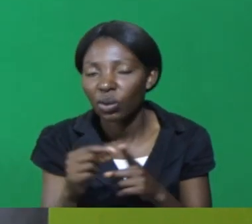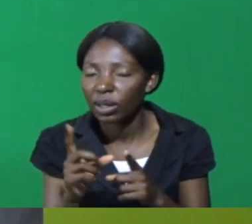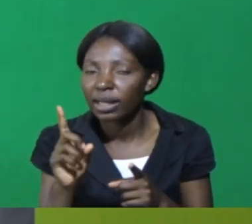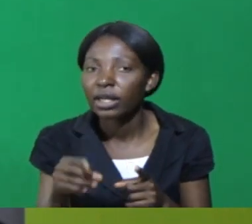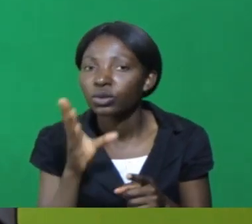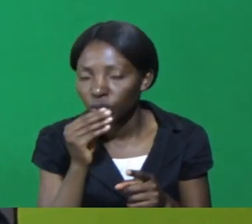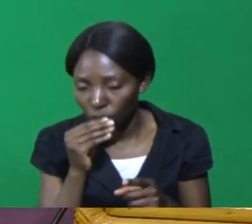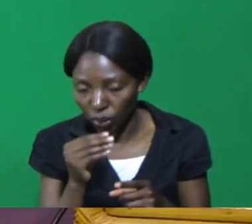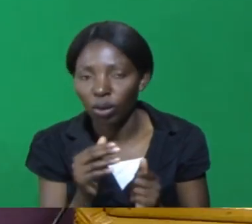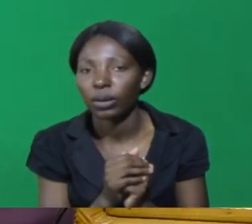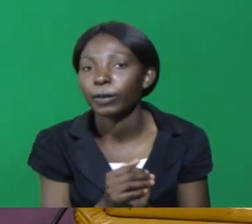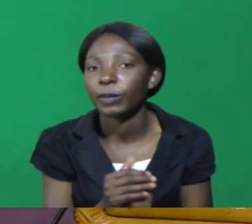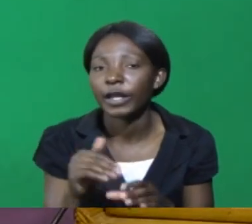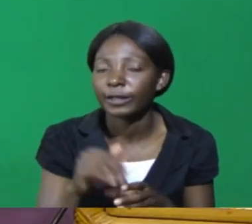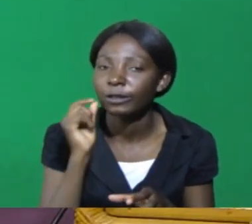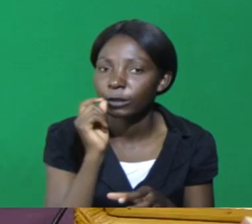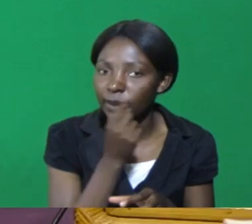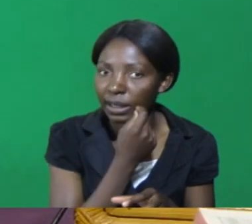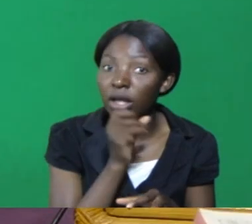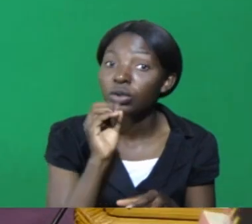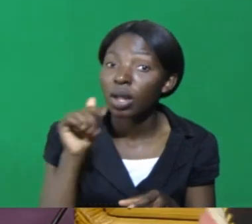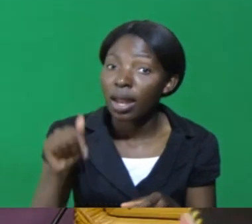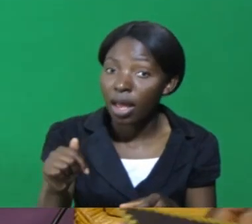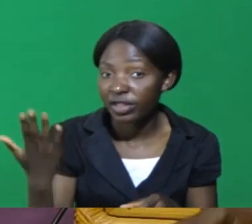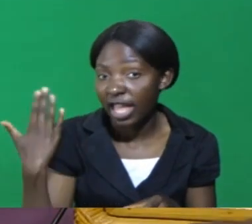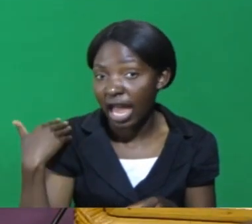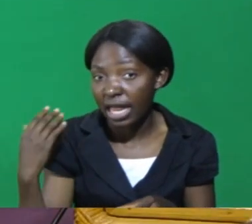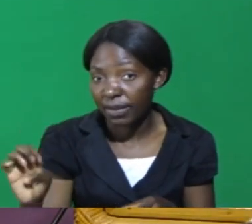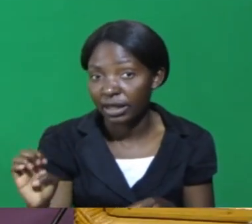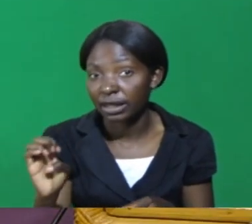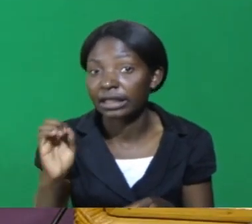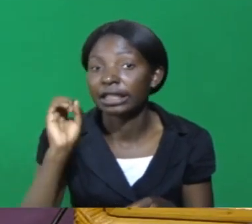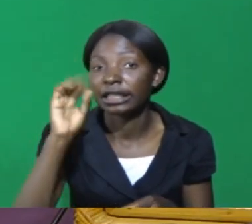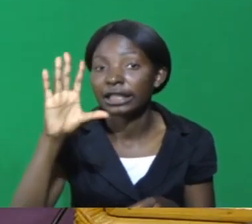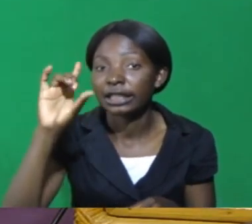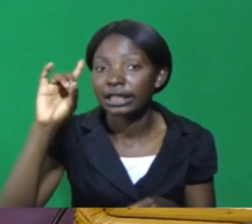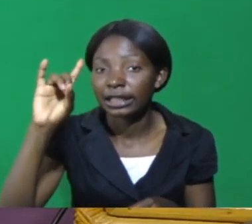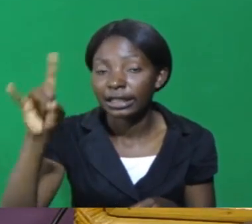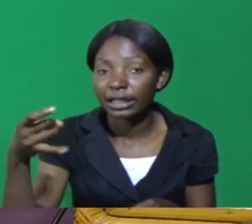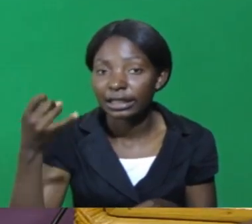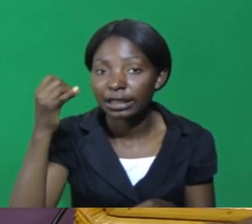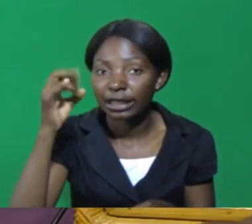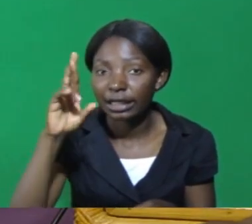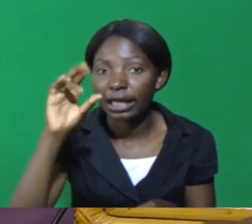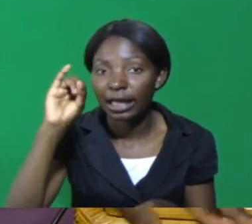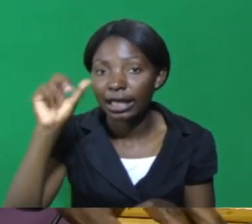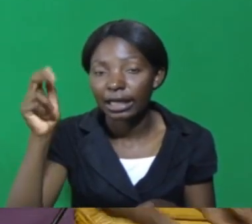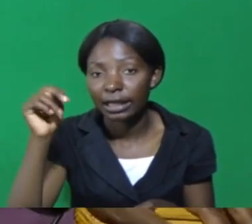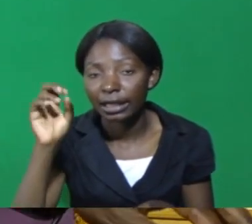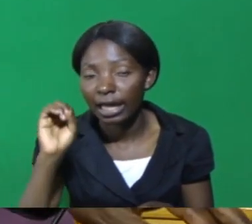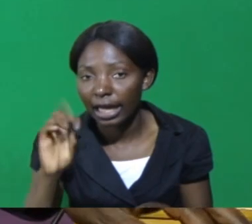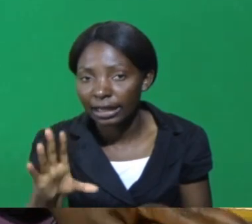yenyu yomukati. VaSiria vaida kutsvaga pamuromo namambo waIsraeri. Ndobva vaita zvavaivaita. Munhu